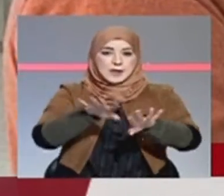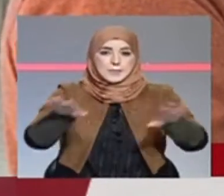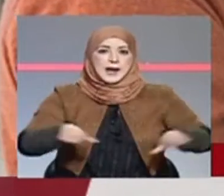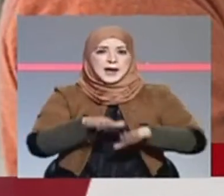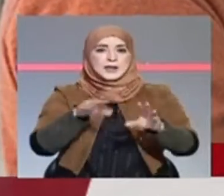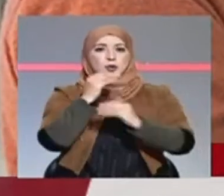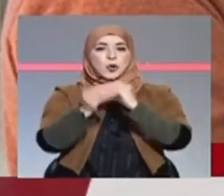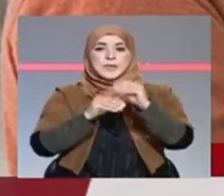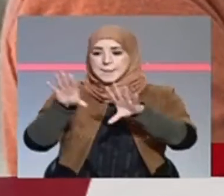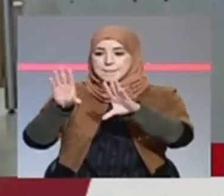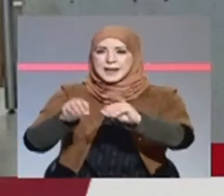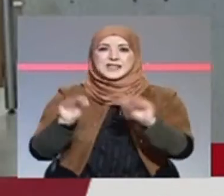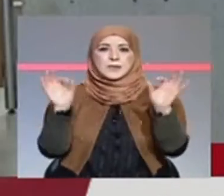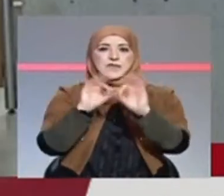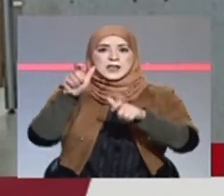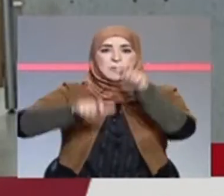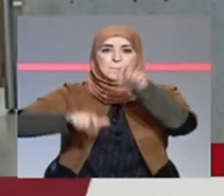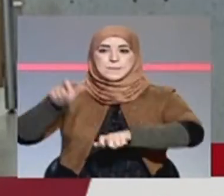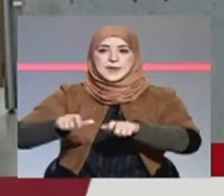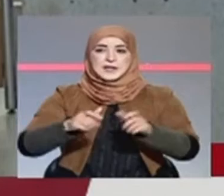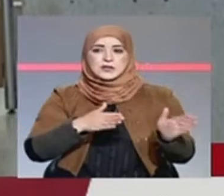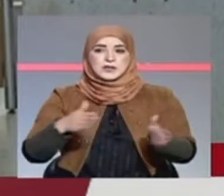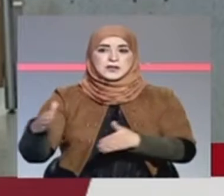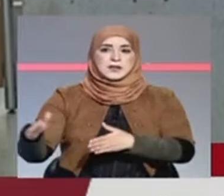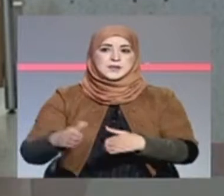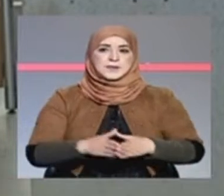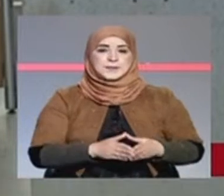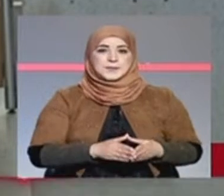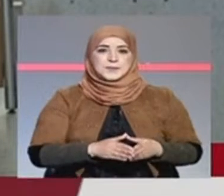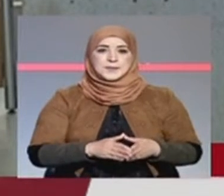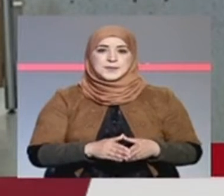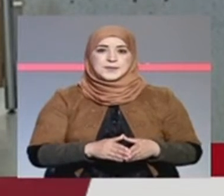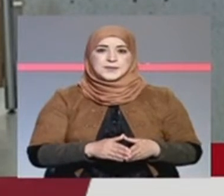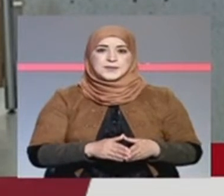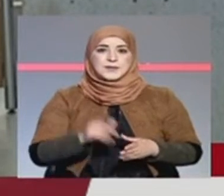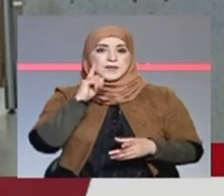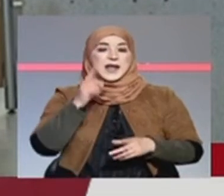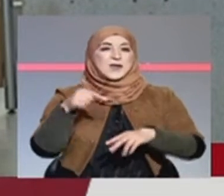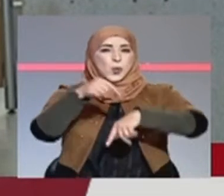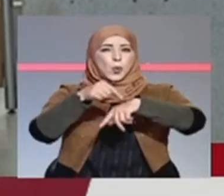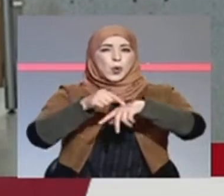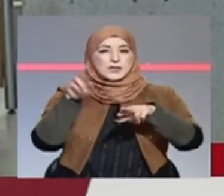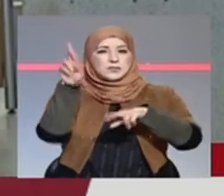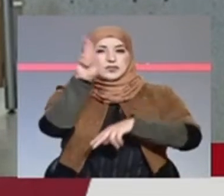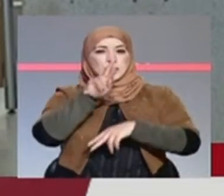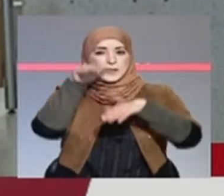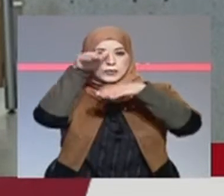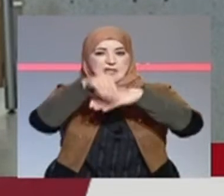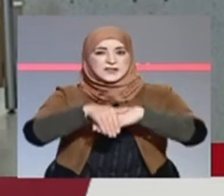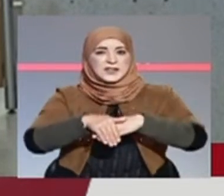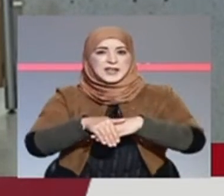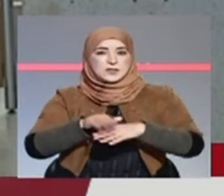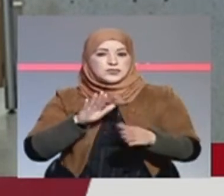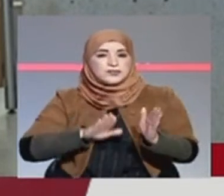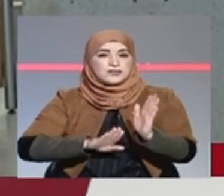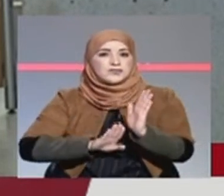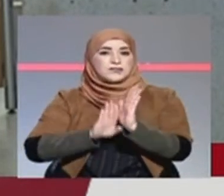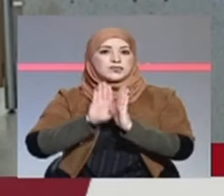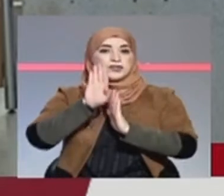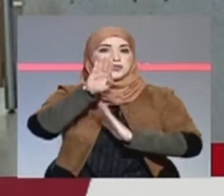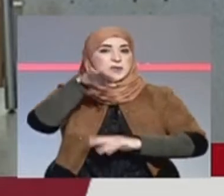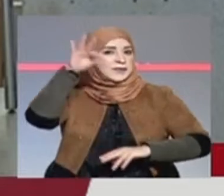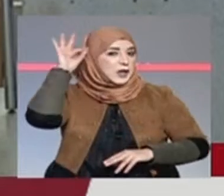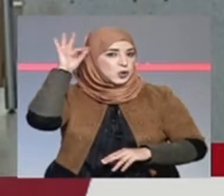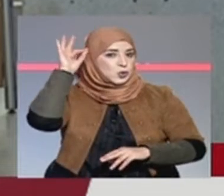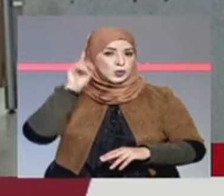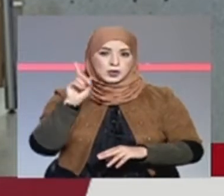بالسكان ومرور ال قدم الشكر اه مع منتصف الليل لكن المرور فوق سمعنا مش